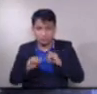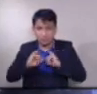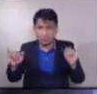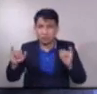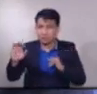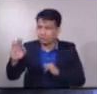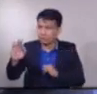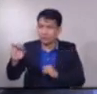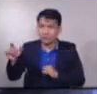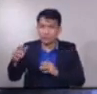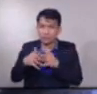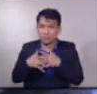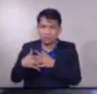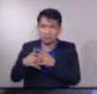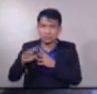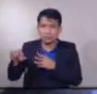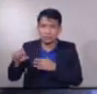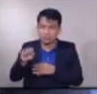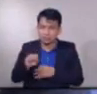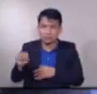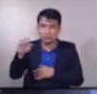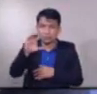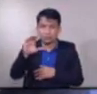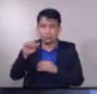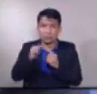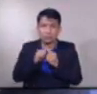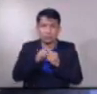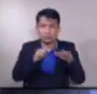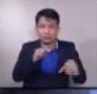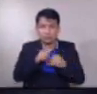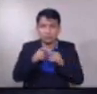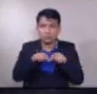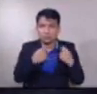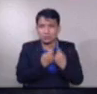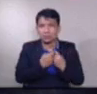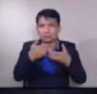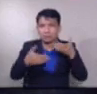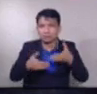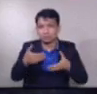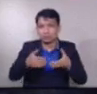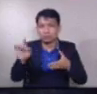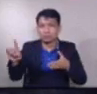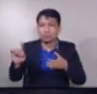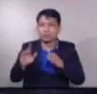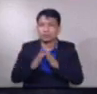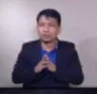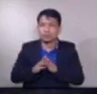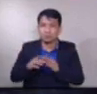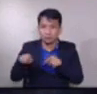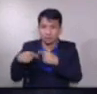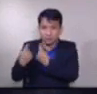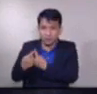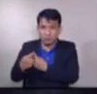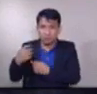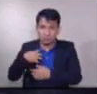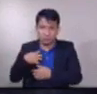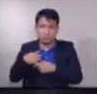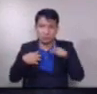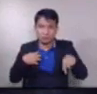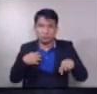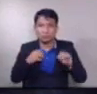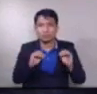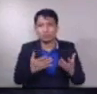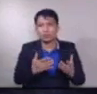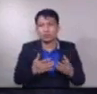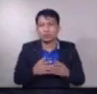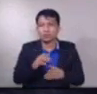meron silang Supreme Court, kasama doon ang tribal court ng Amerika. Meron nga silang tribal police . Mm-hmm. It's sad to say, sa Pilipinas, meron